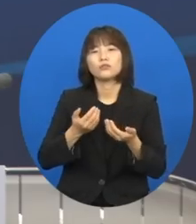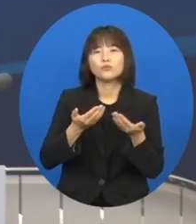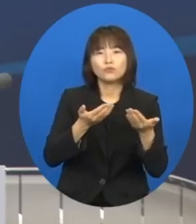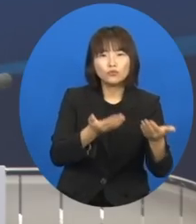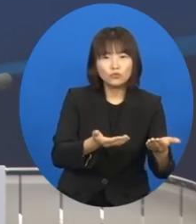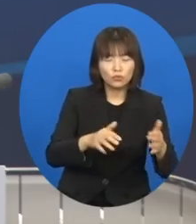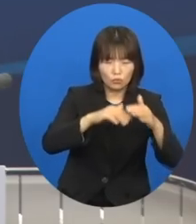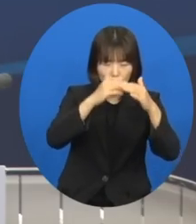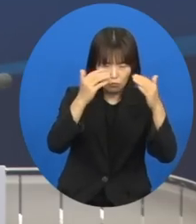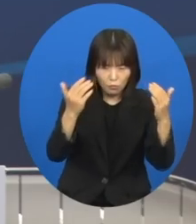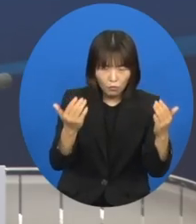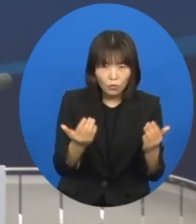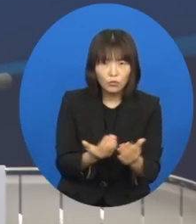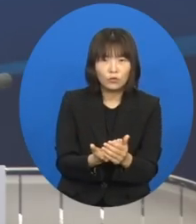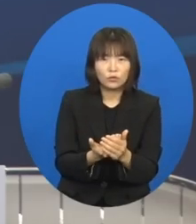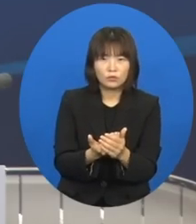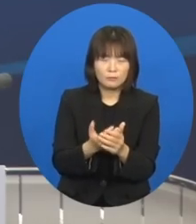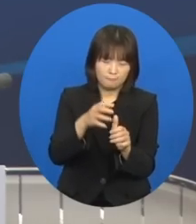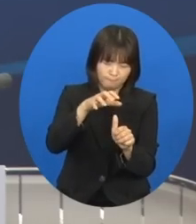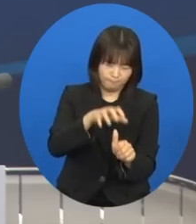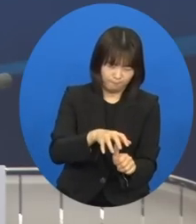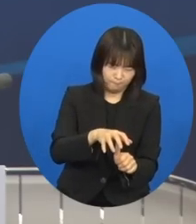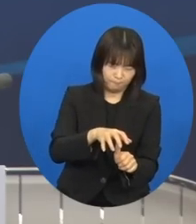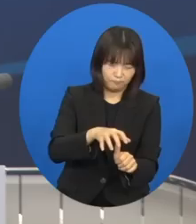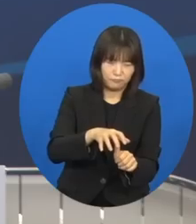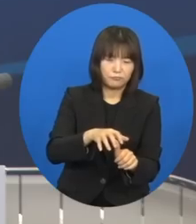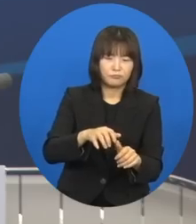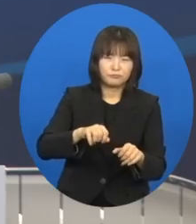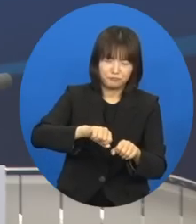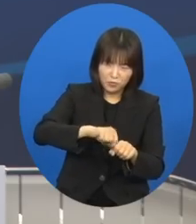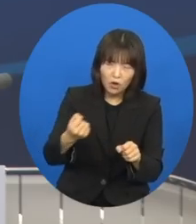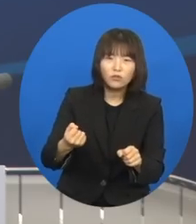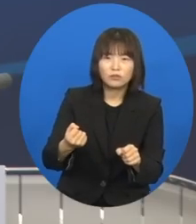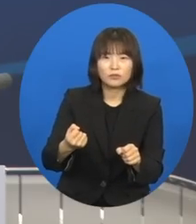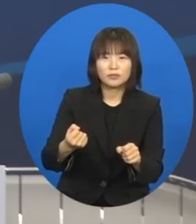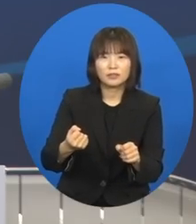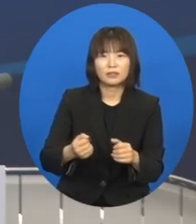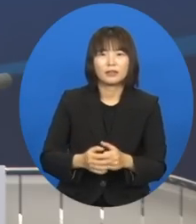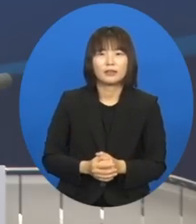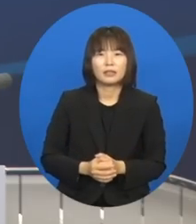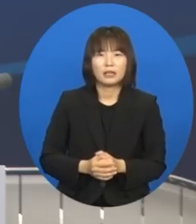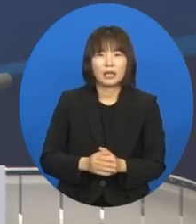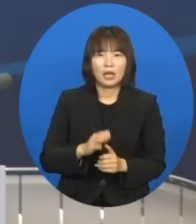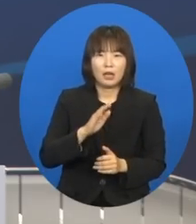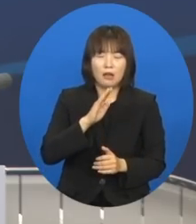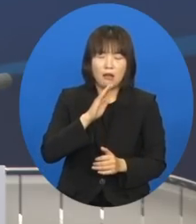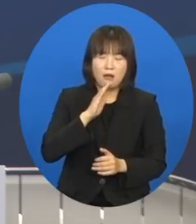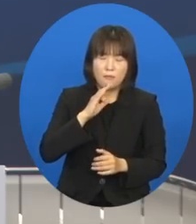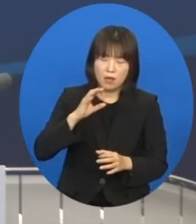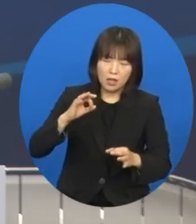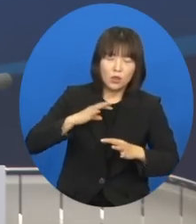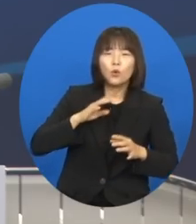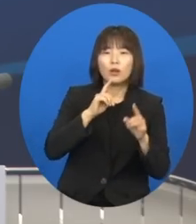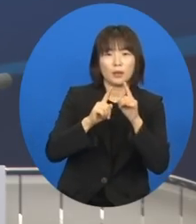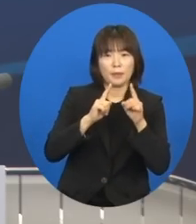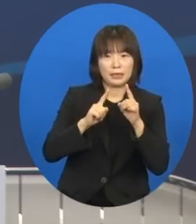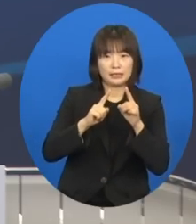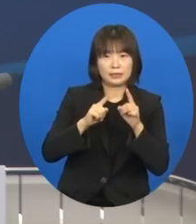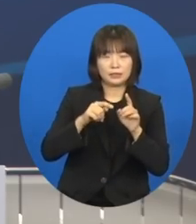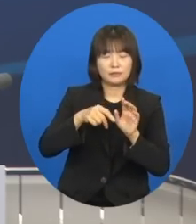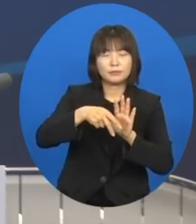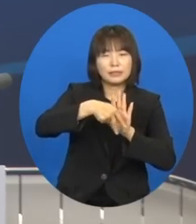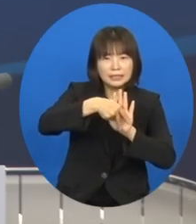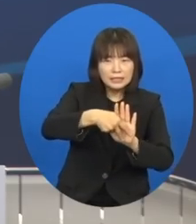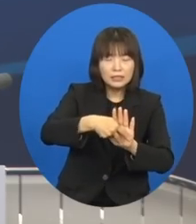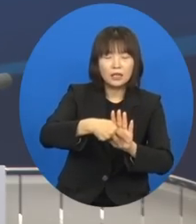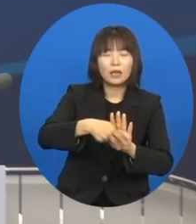모든 멍에를 꺾는 것이 아니겠느냐. 기가 막힌 말씀이 이사야